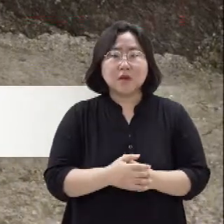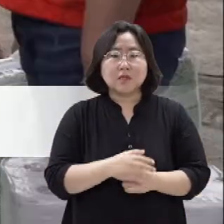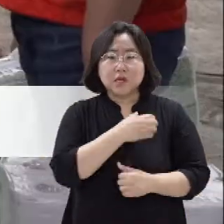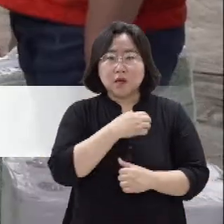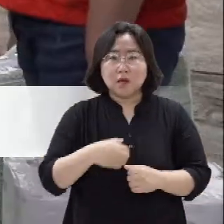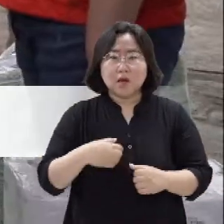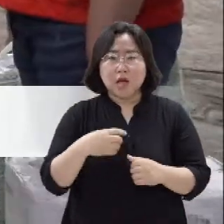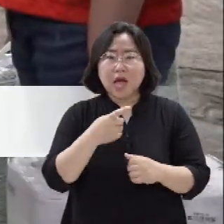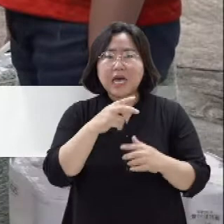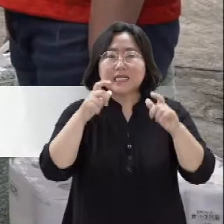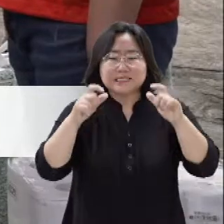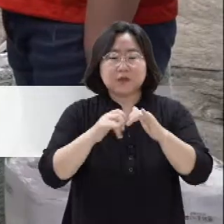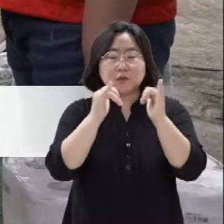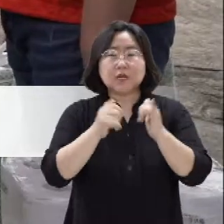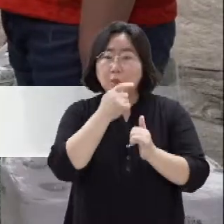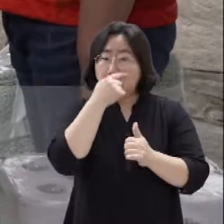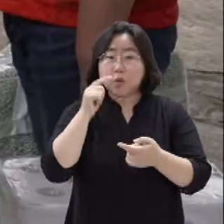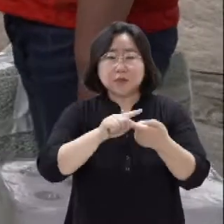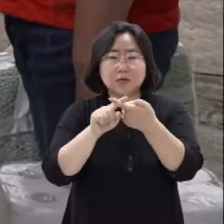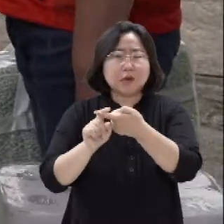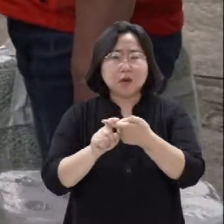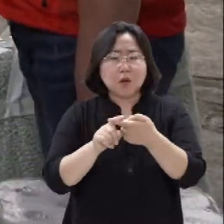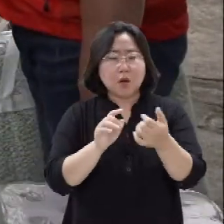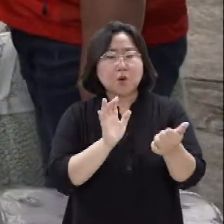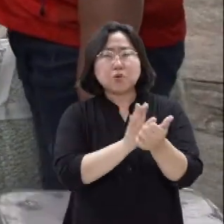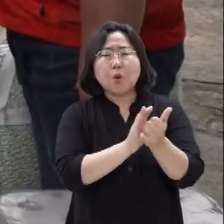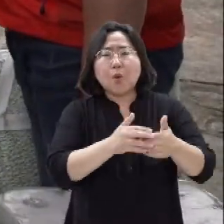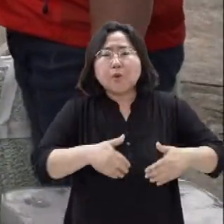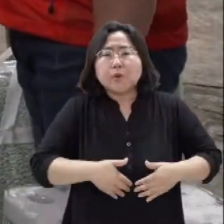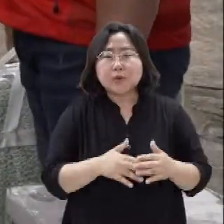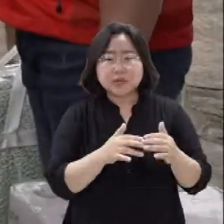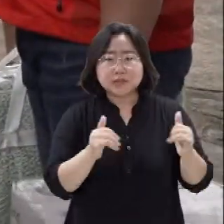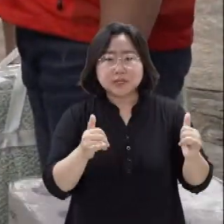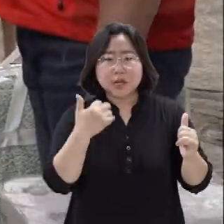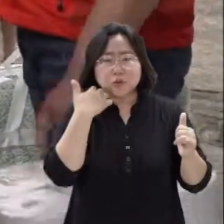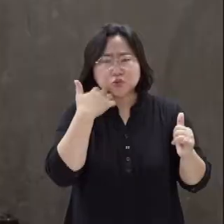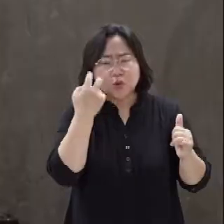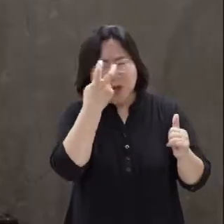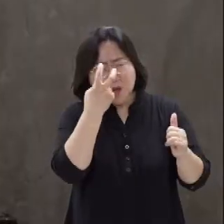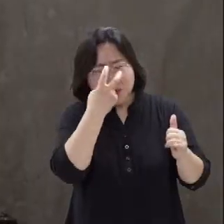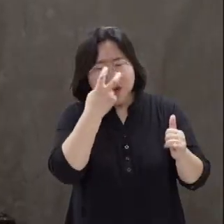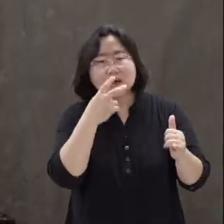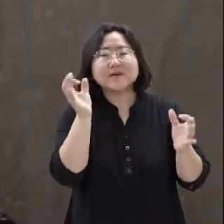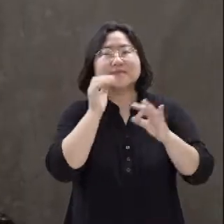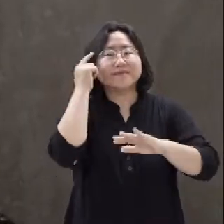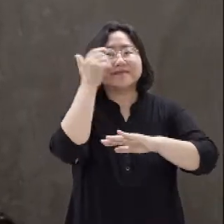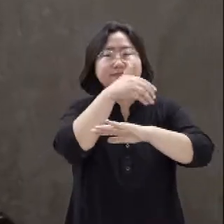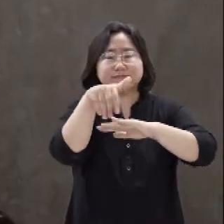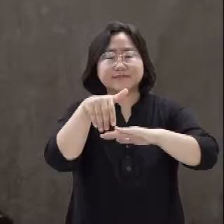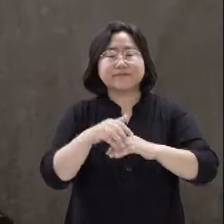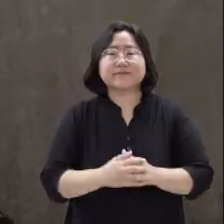읍면동 지역사회보장협의체에서는 도움이 필요한 주거 취약 가구 등을 발굴할 계획입니다.